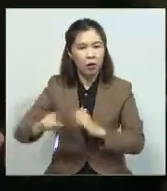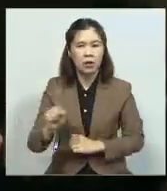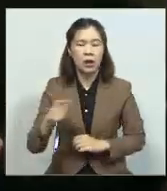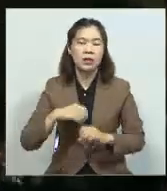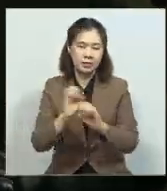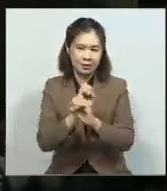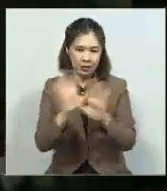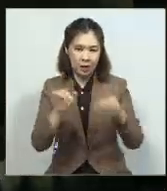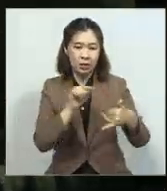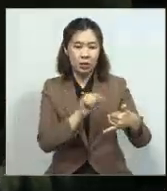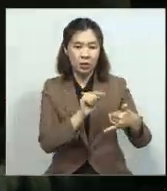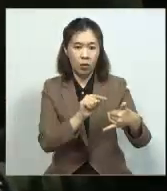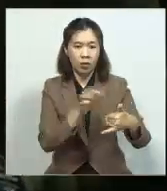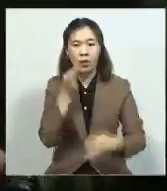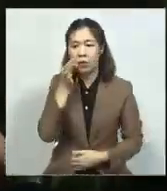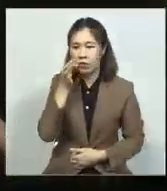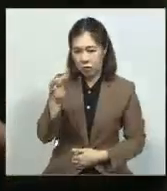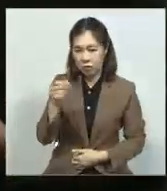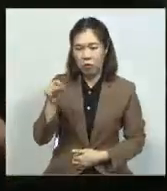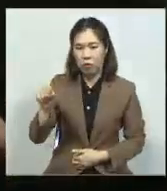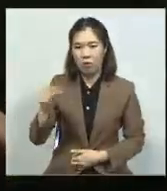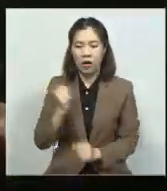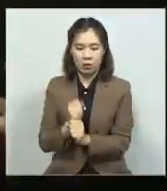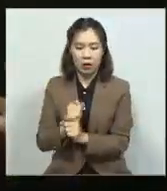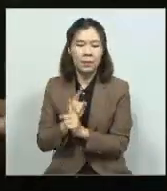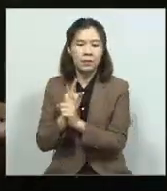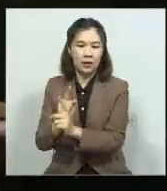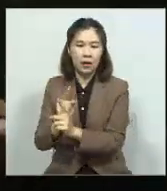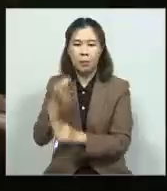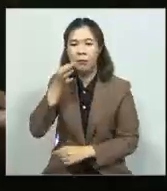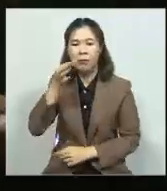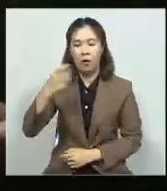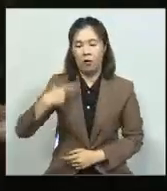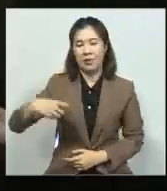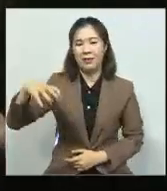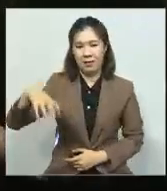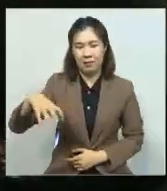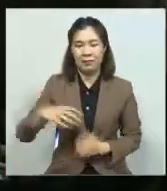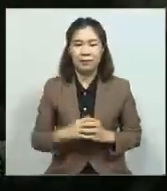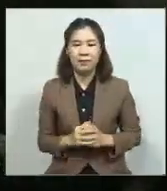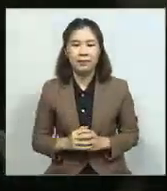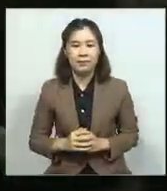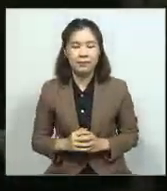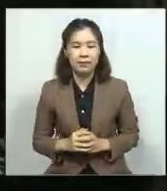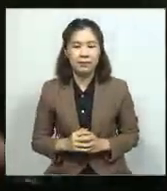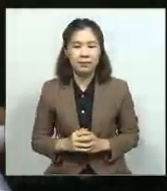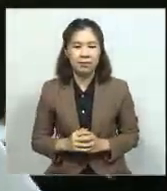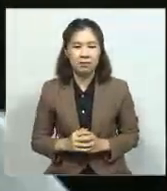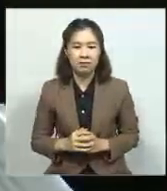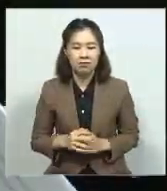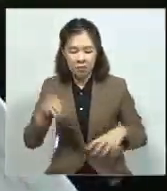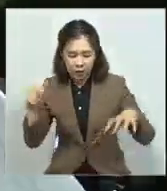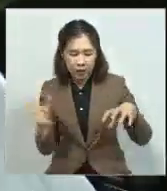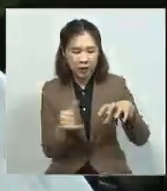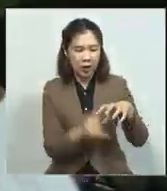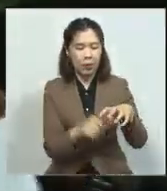นเพราะถ้าเกิดผู้เสียหายเขาชี้ยืนยันเราก็ต้องแจ้งเขาข้อหาแล้วก็ดำเนินการฟ้องศาล บุกรุกนี่คือเป็นบุกรุกสถานที่ราชการหรือว่าเป็นแขกสถาน บุกรุกสถานที่ราช